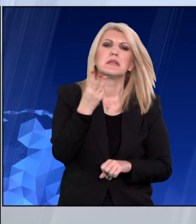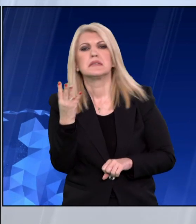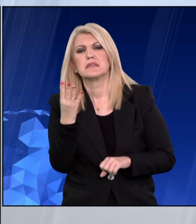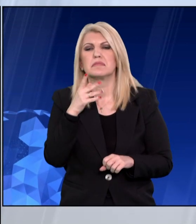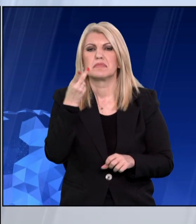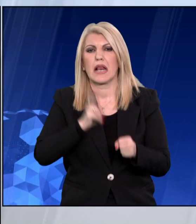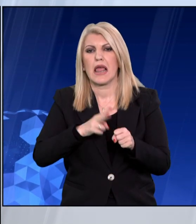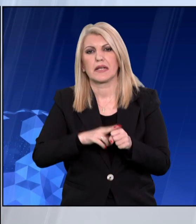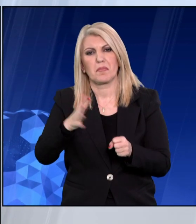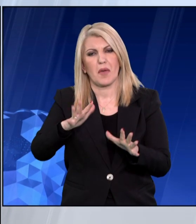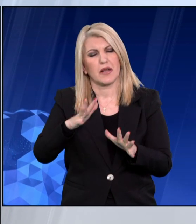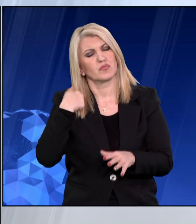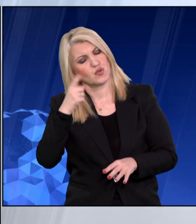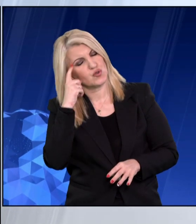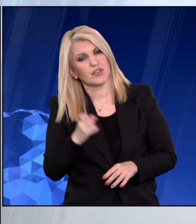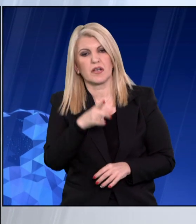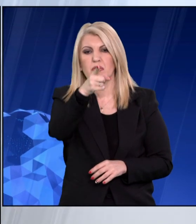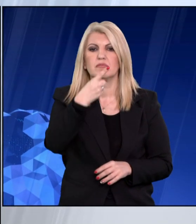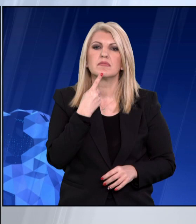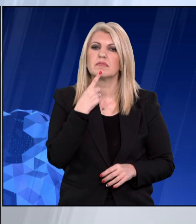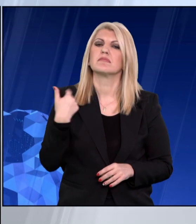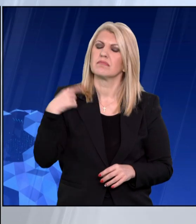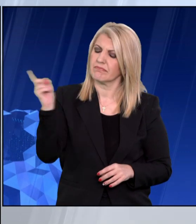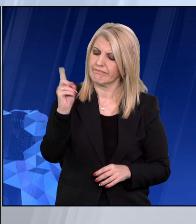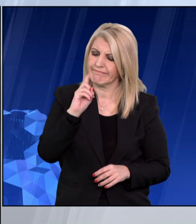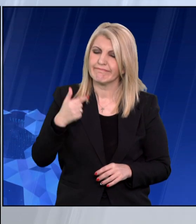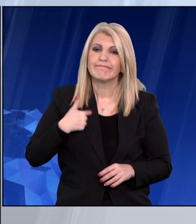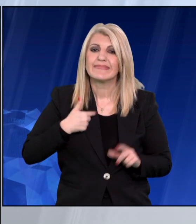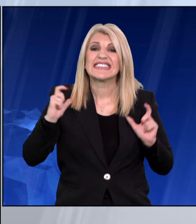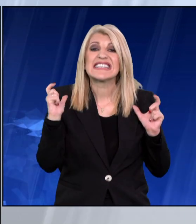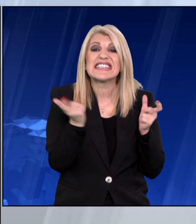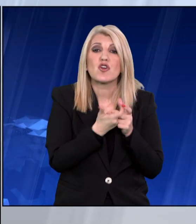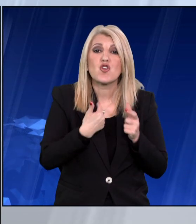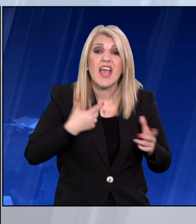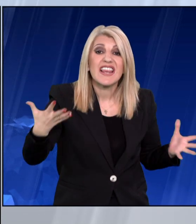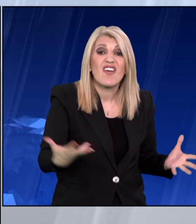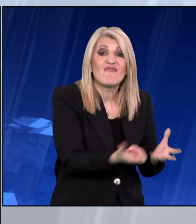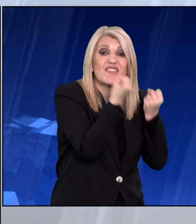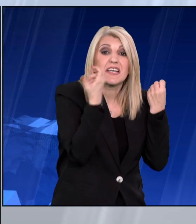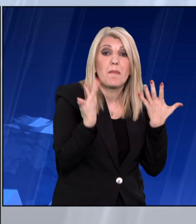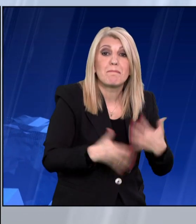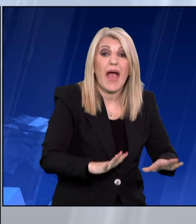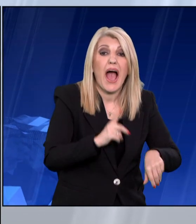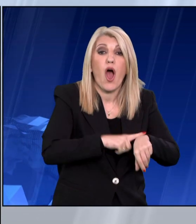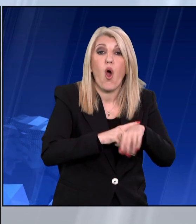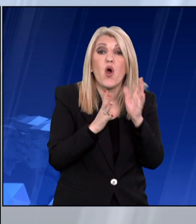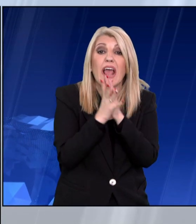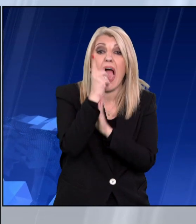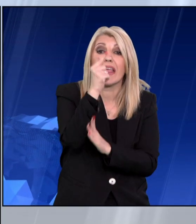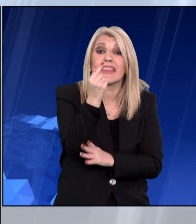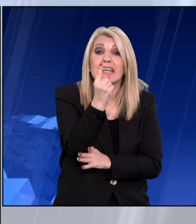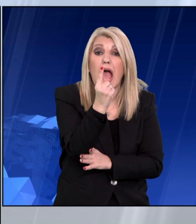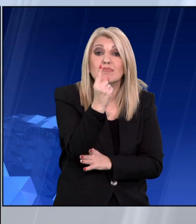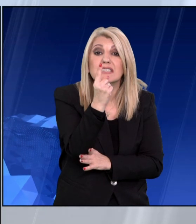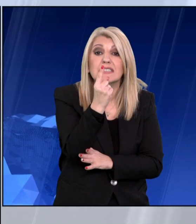τετραμελή μου οικογένεια και άλλα δύο άτομα καμμένα στην οδό πανός στο μάτι 1130 ώρα λοιπόν υπάρχουν δεκάδες θύματα εν γνώση όλου